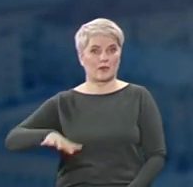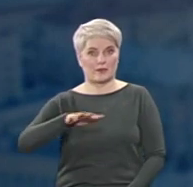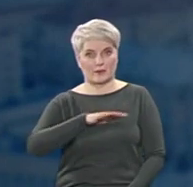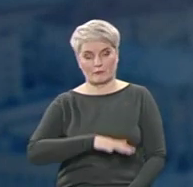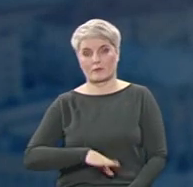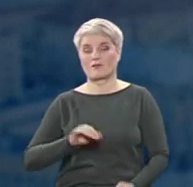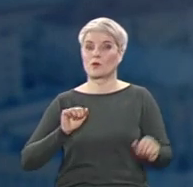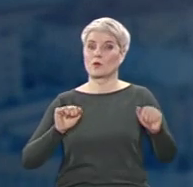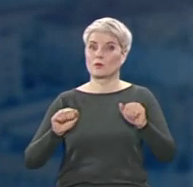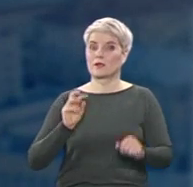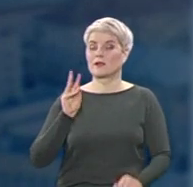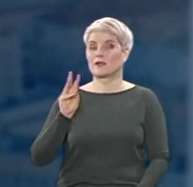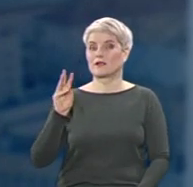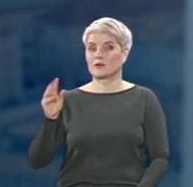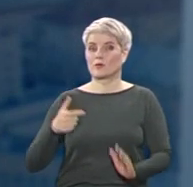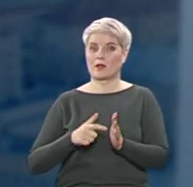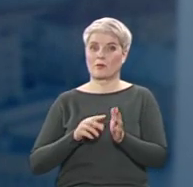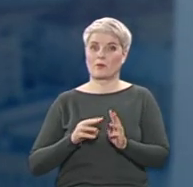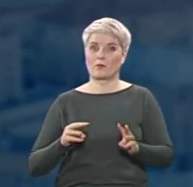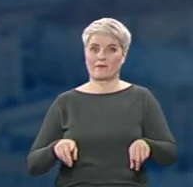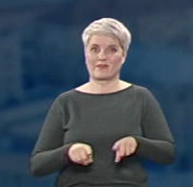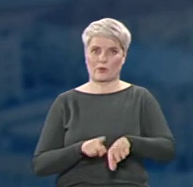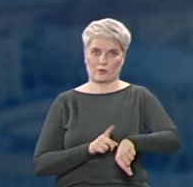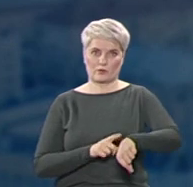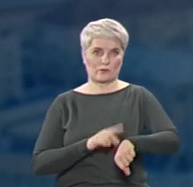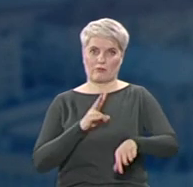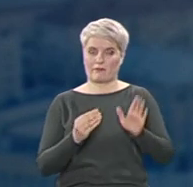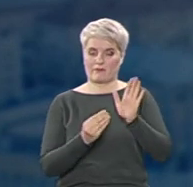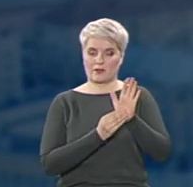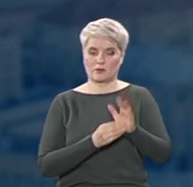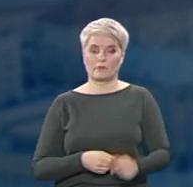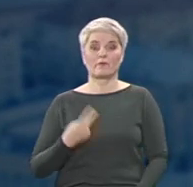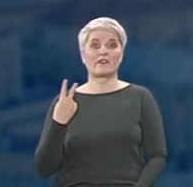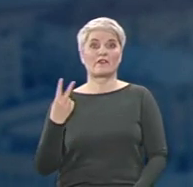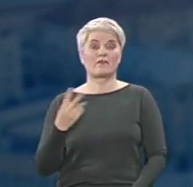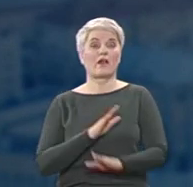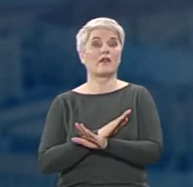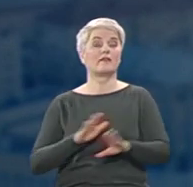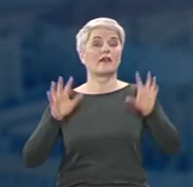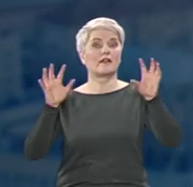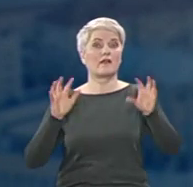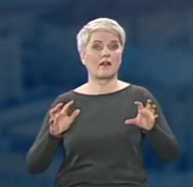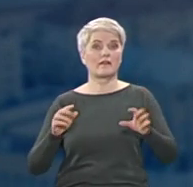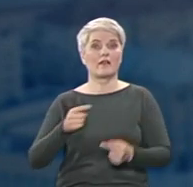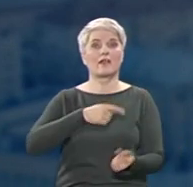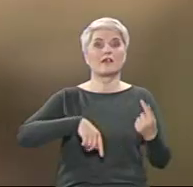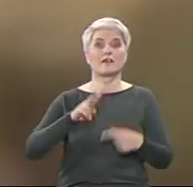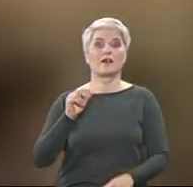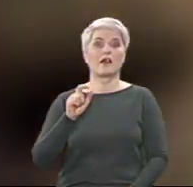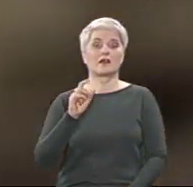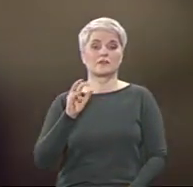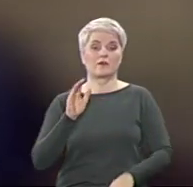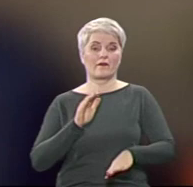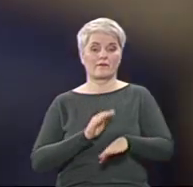сайті Кабінету міністрів, чіткого часу не вказано. Два нелегальні казино виявили в середмісті Харкова. Про це повідомили у